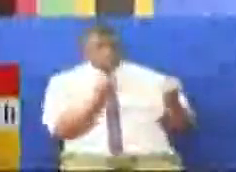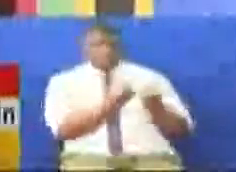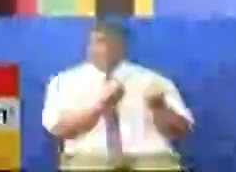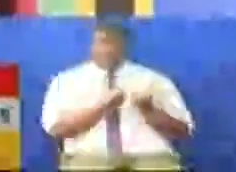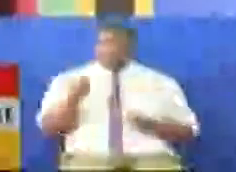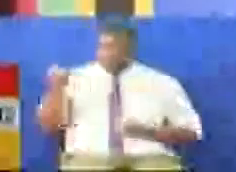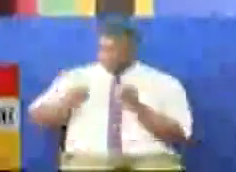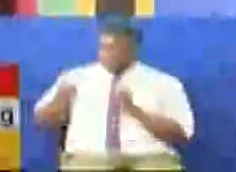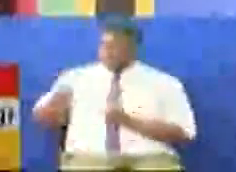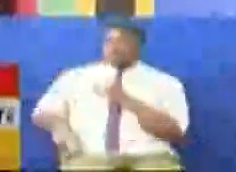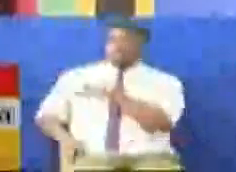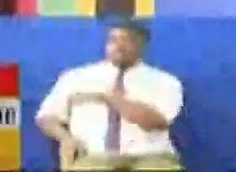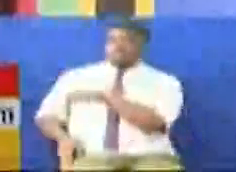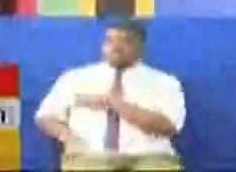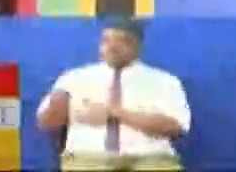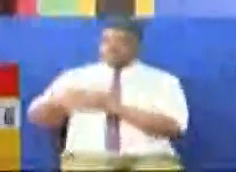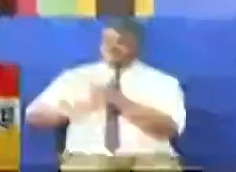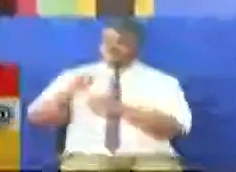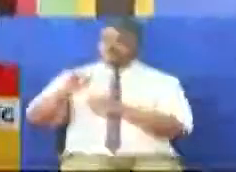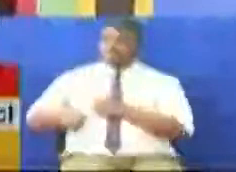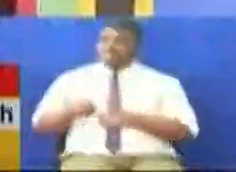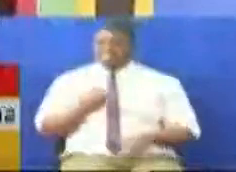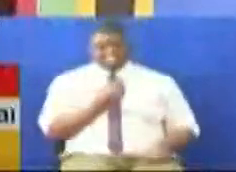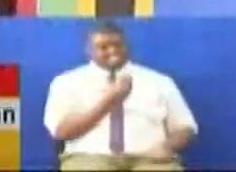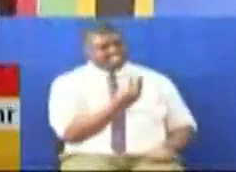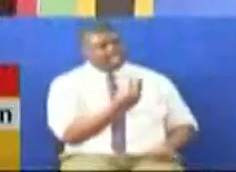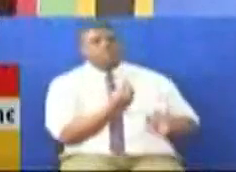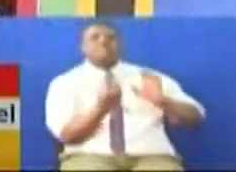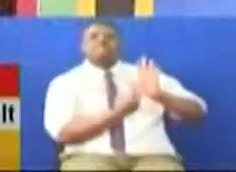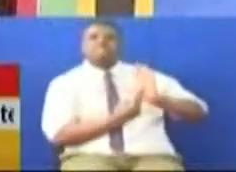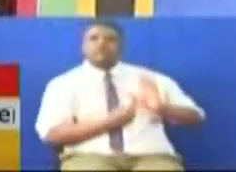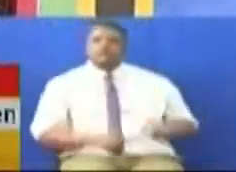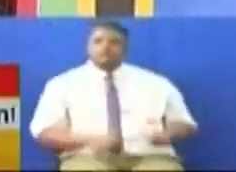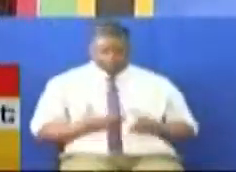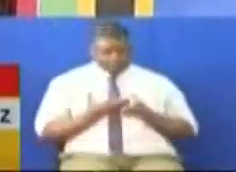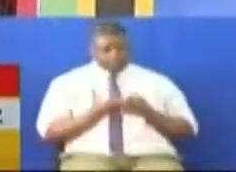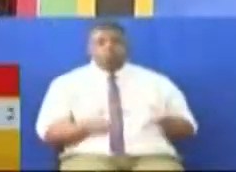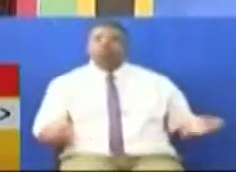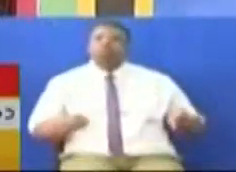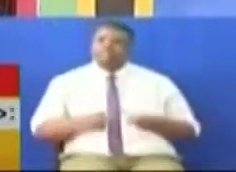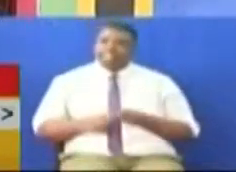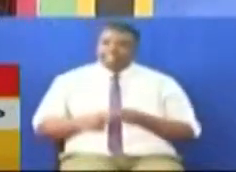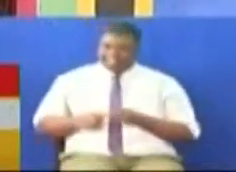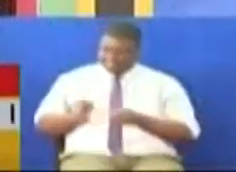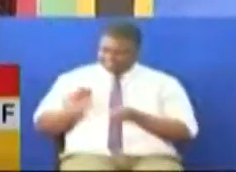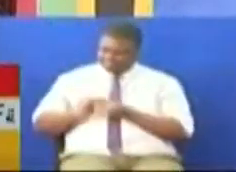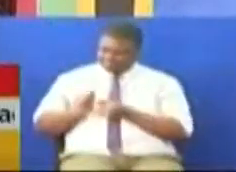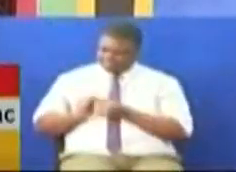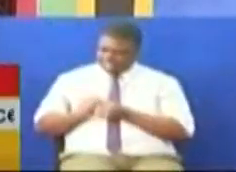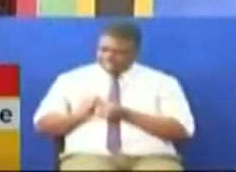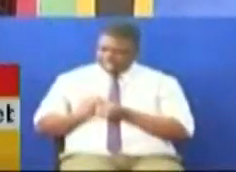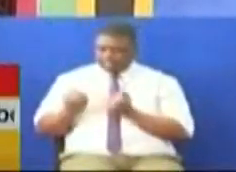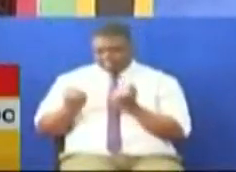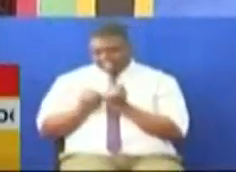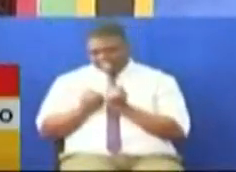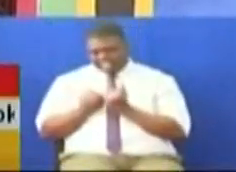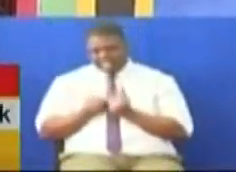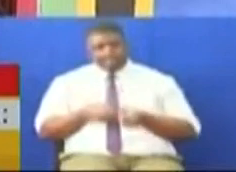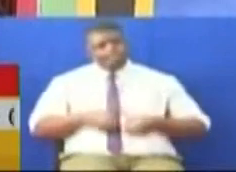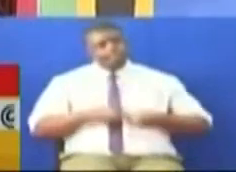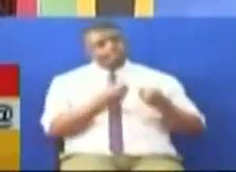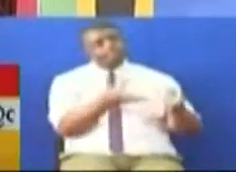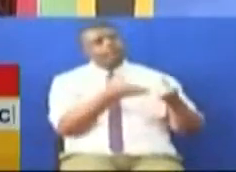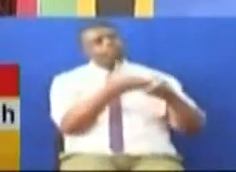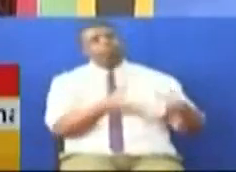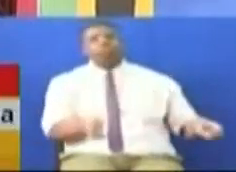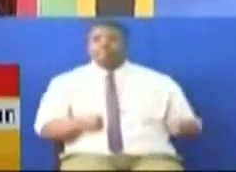magari hayo ndani ya miezi 36 bure, na atatoa spare bure, na wakasema kwamba hizo spare watazipeleka kwenye